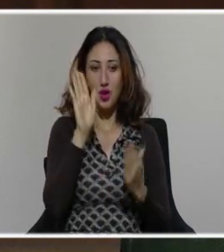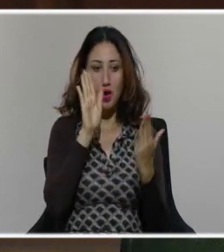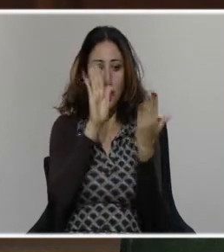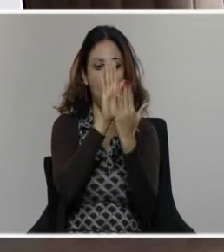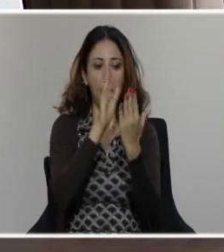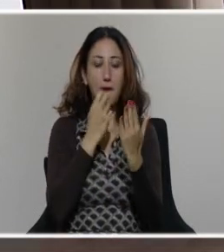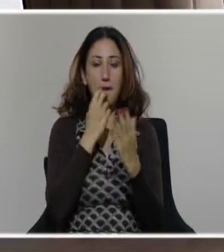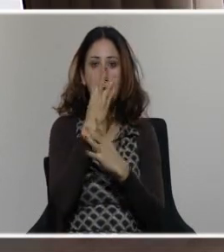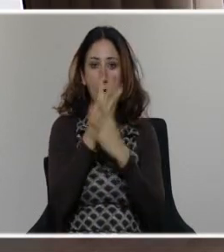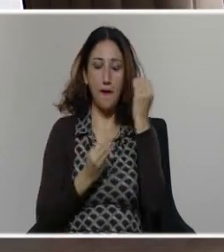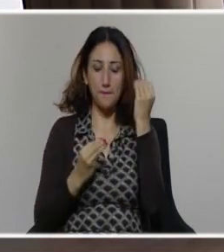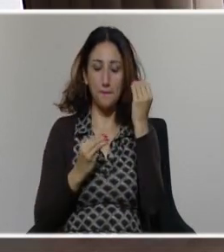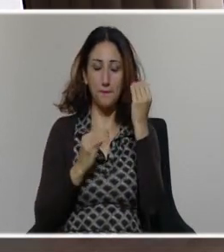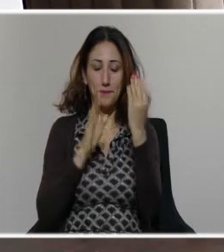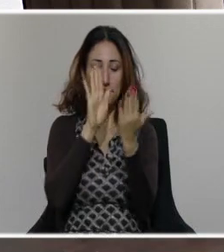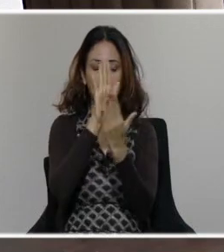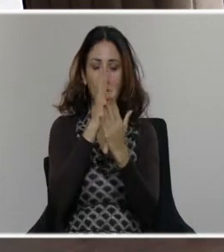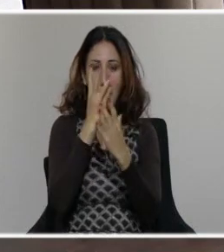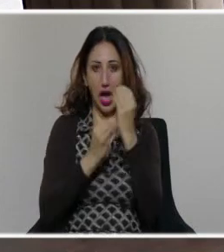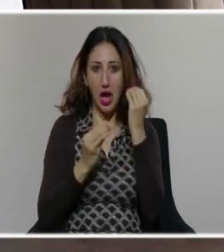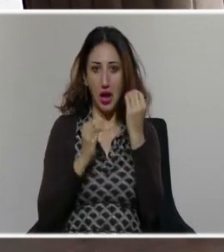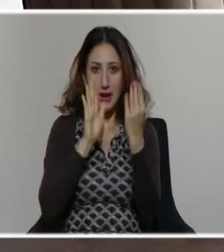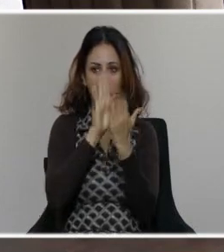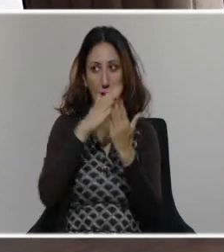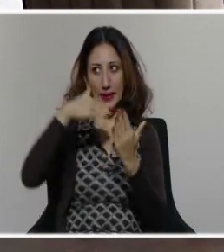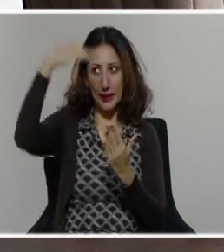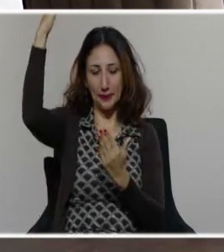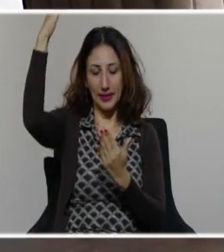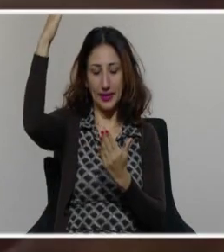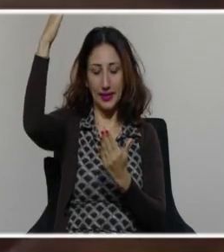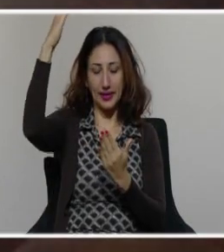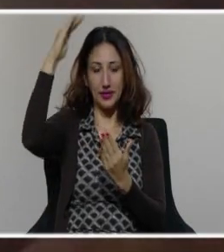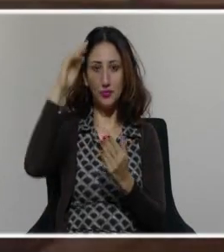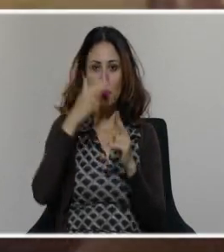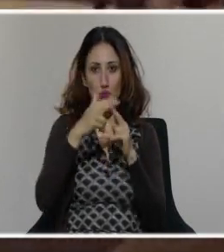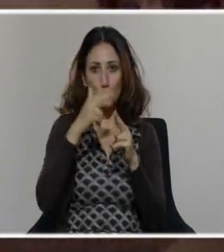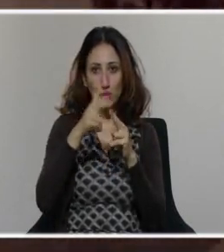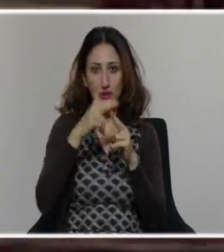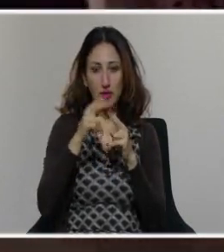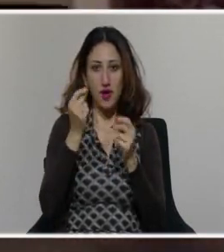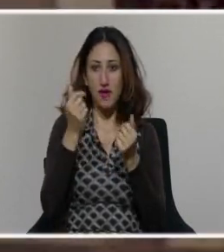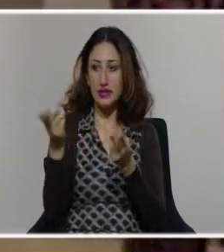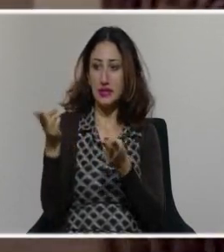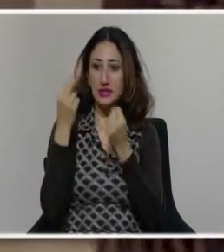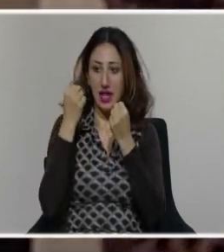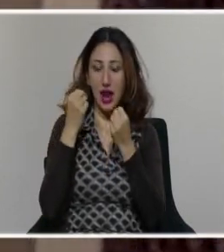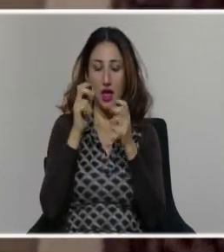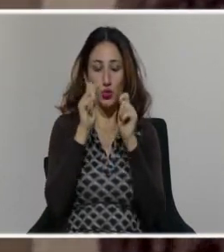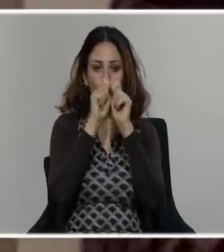الابن يعني ابني الكبير اللي هو سرق الفلوس